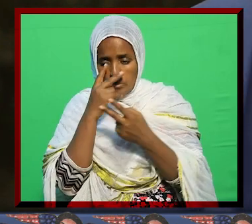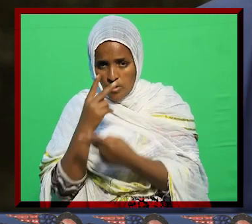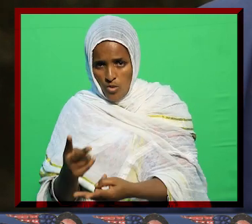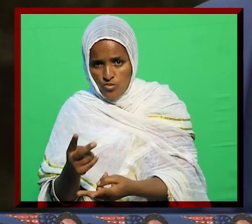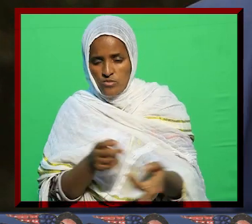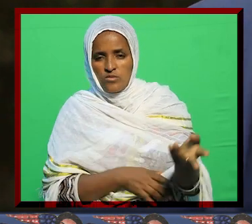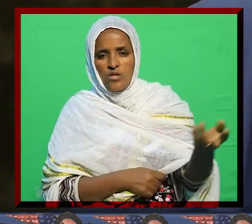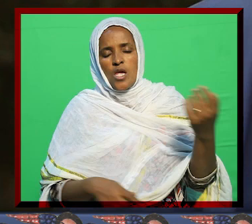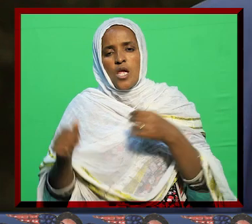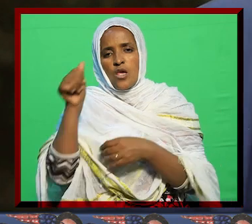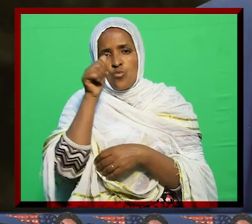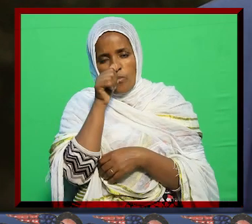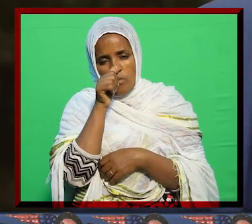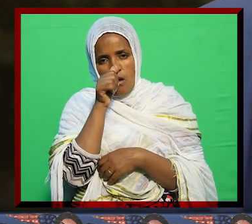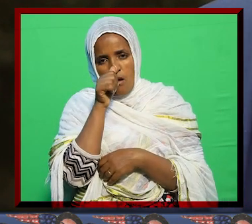እንደምታዩት